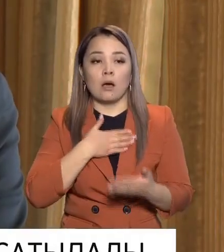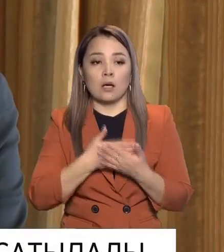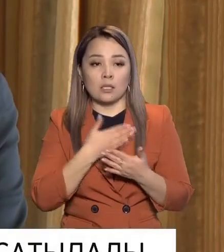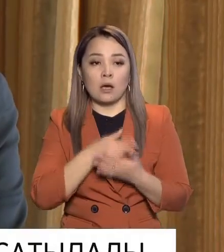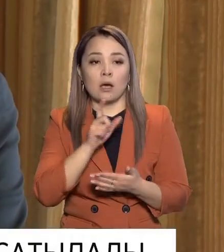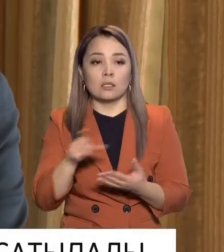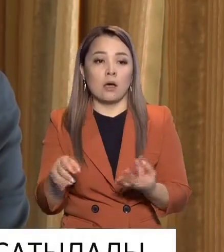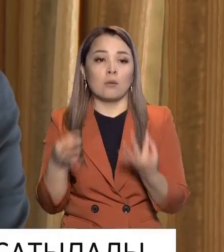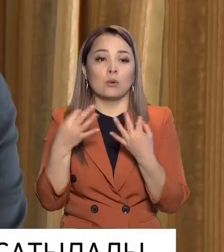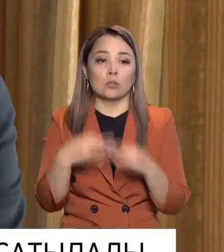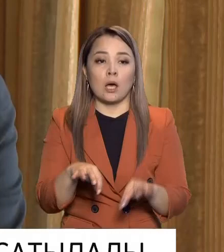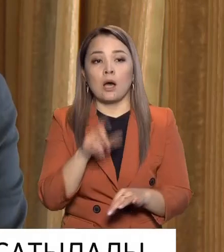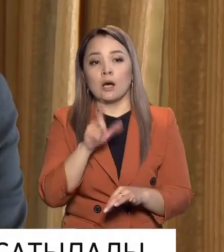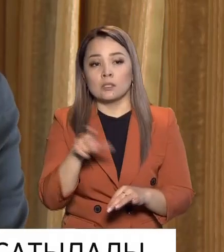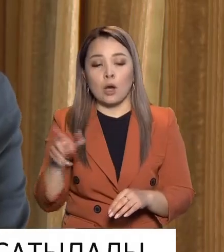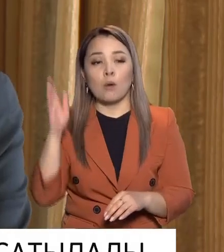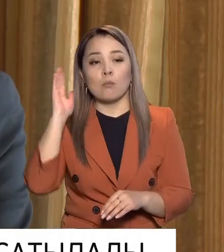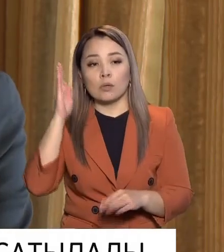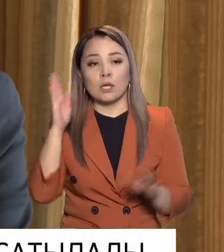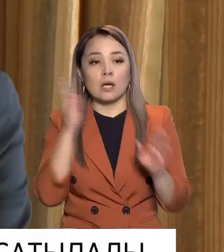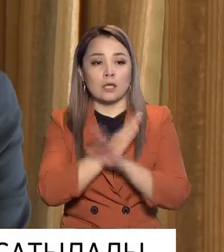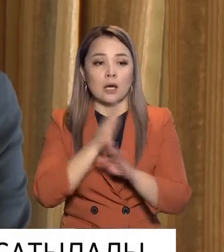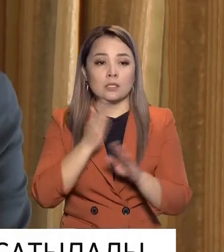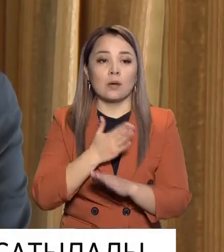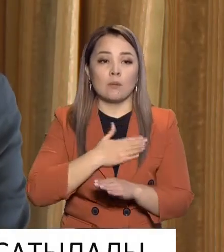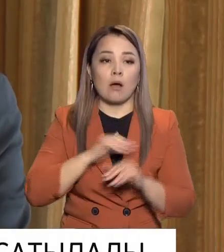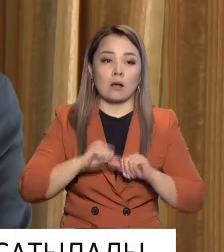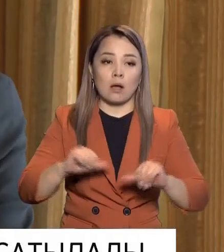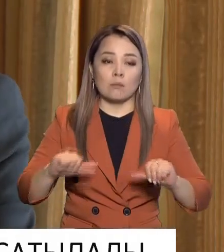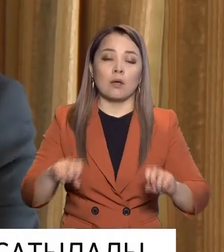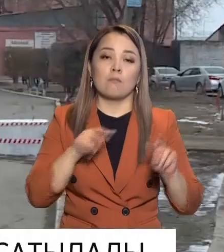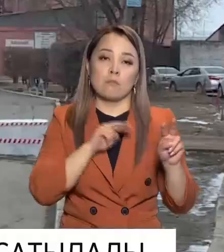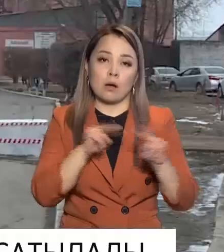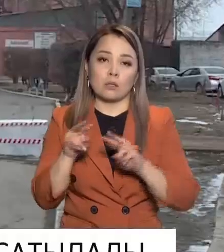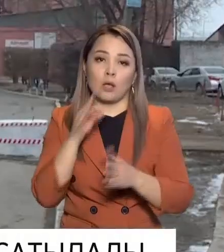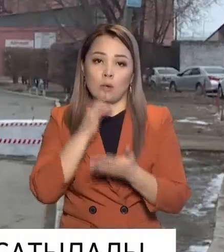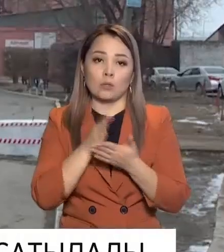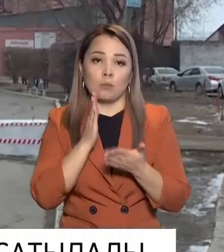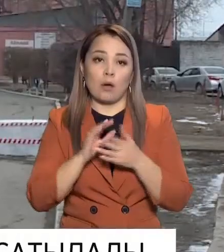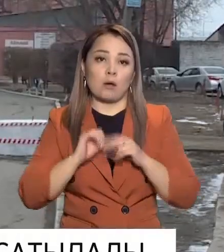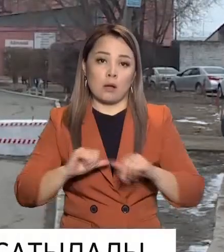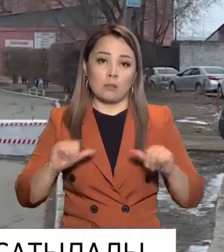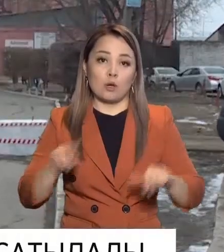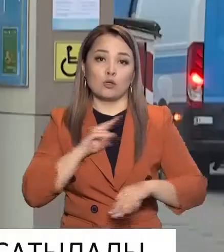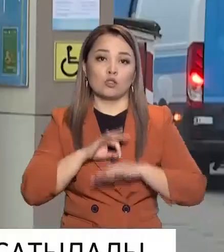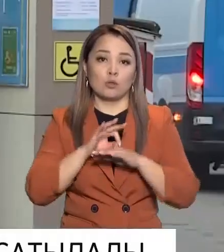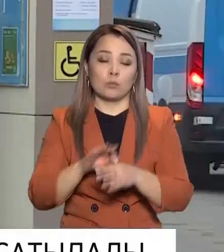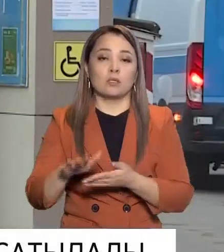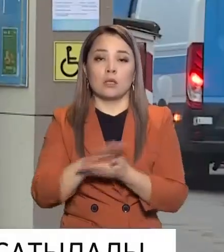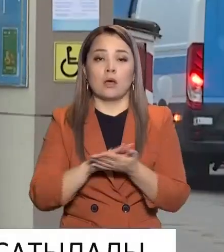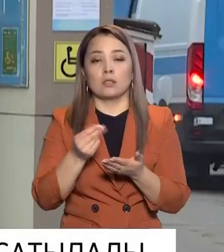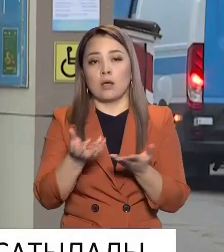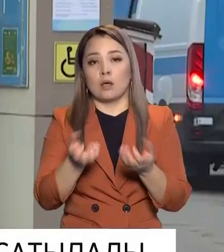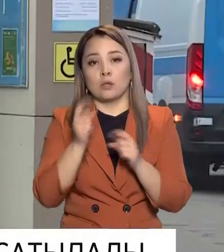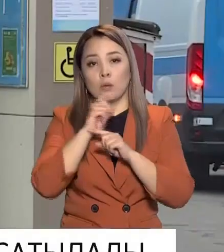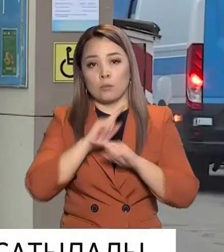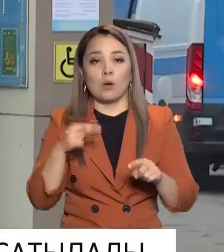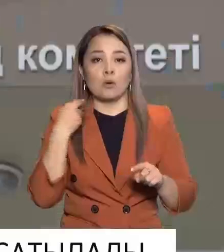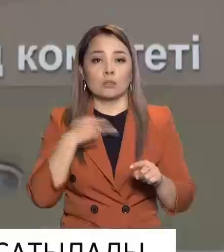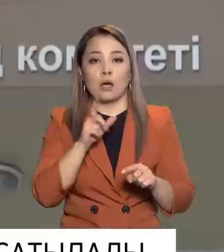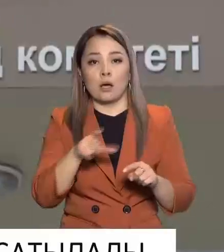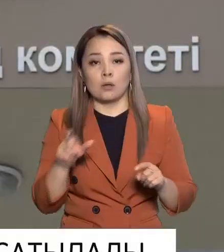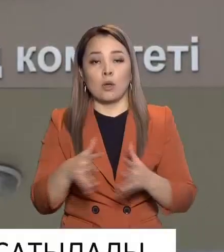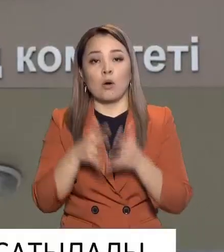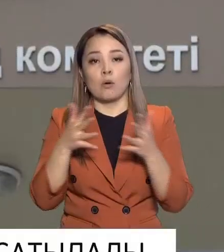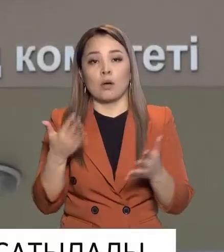атсалысуымызбен босап шыққан азаматтардың болашақтағы тағдыры да біздің комиссияның бақылауында болады. Комиссия бұл жұмыстар үшін ешкімнен ақша алмайды, оның үстіне қамауда